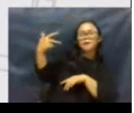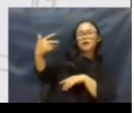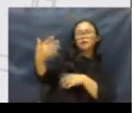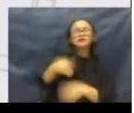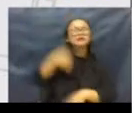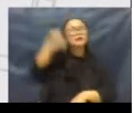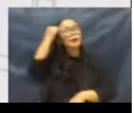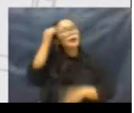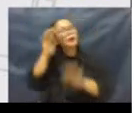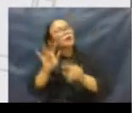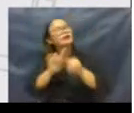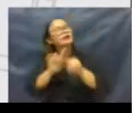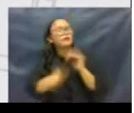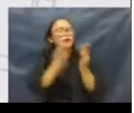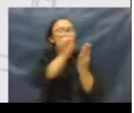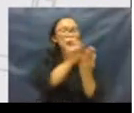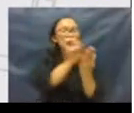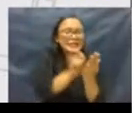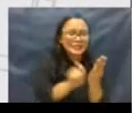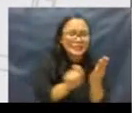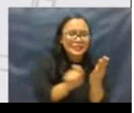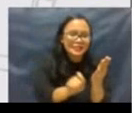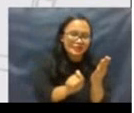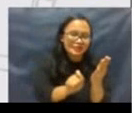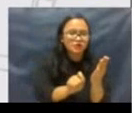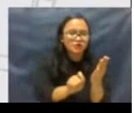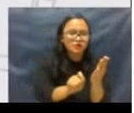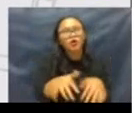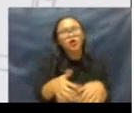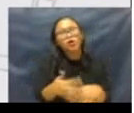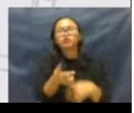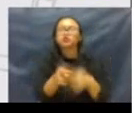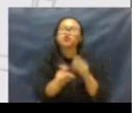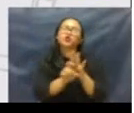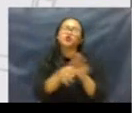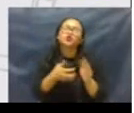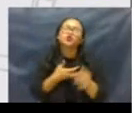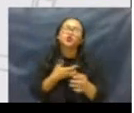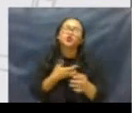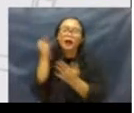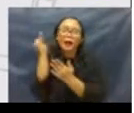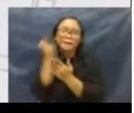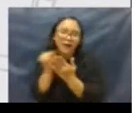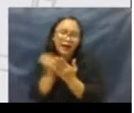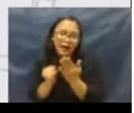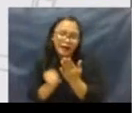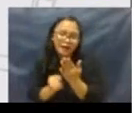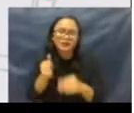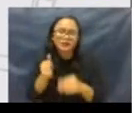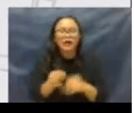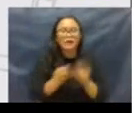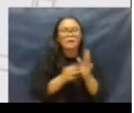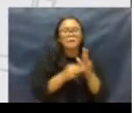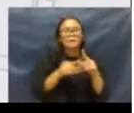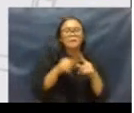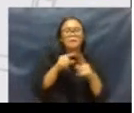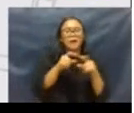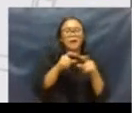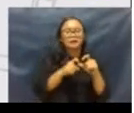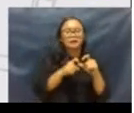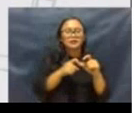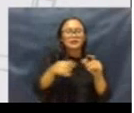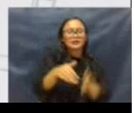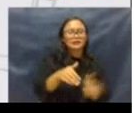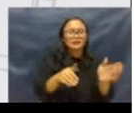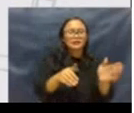dipikirkan tapi ditulis. Mungkin Bapak dan Ibu suka menggambar, Bapak dan Ibu bisa membuat mind map. Apapun itu keputusan yang biasanya Bapak